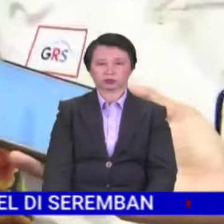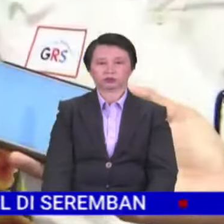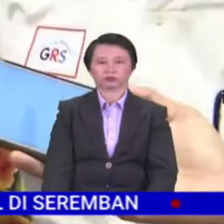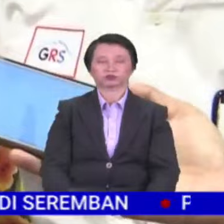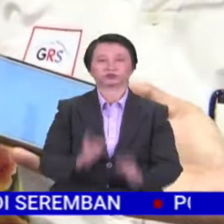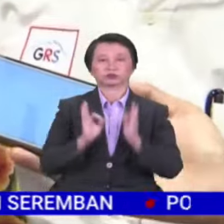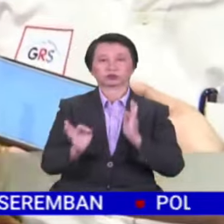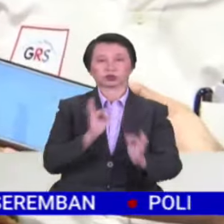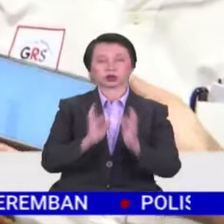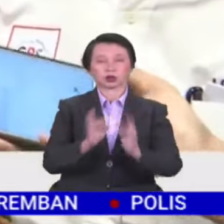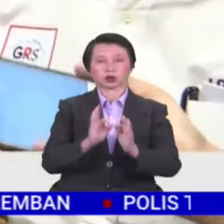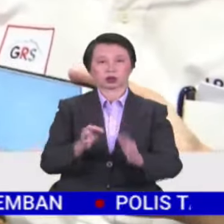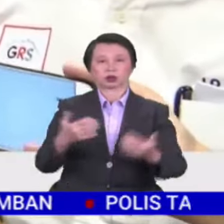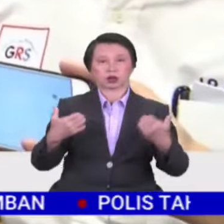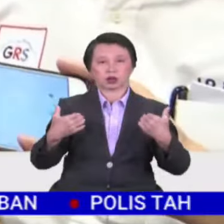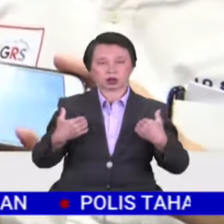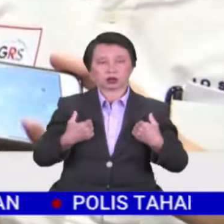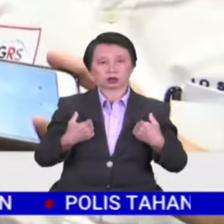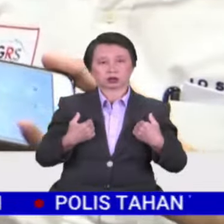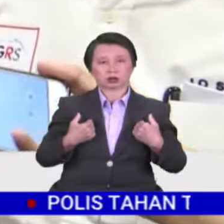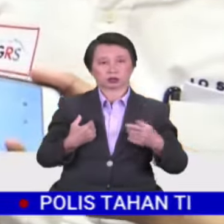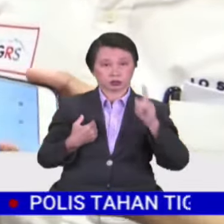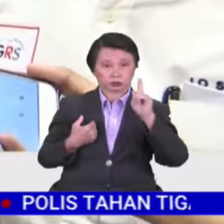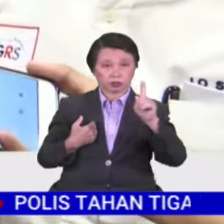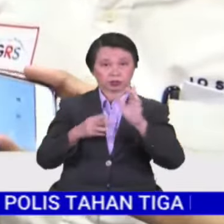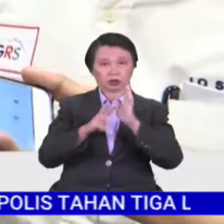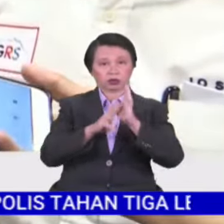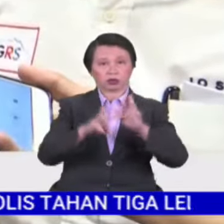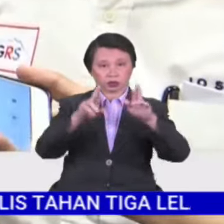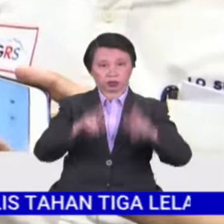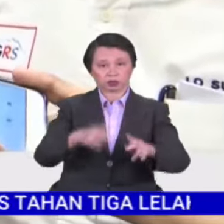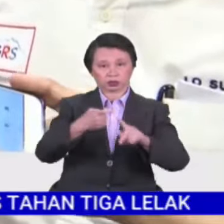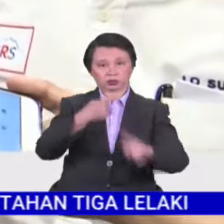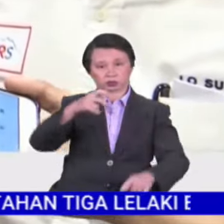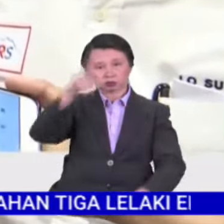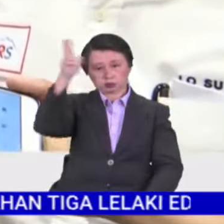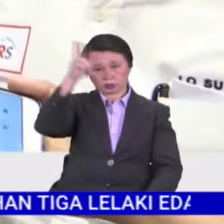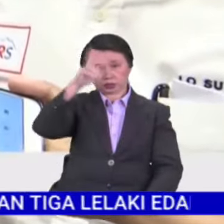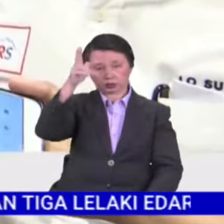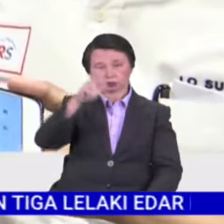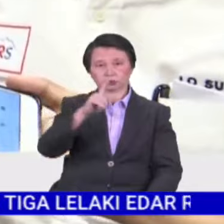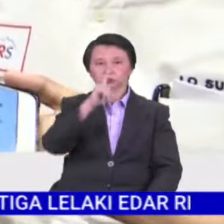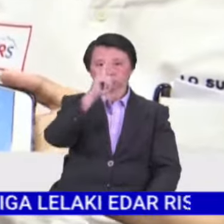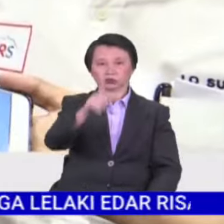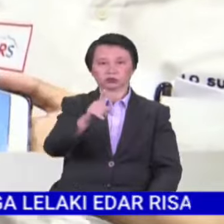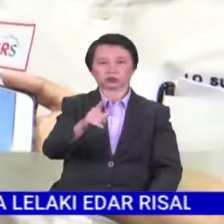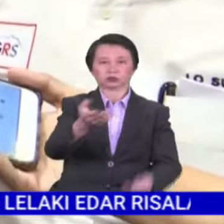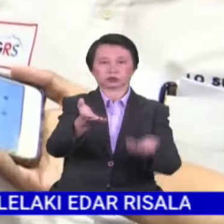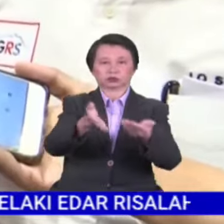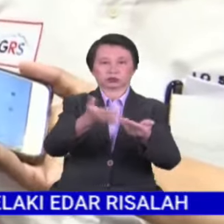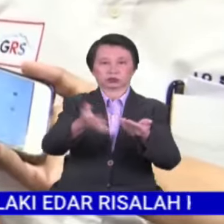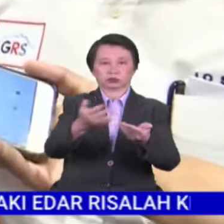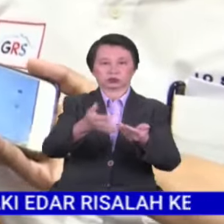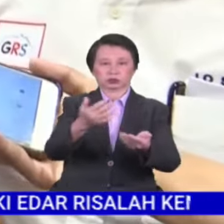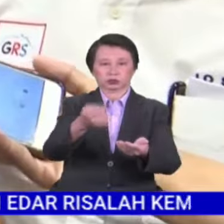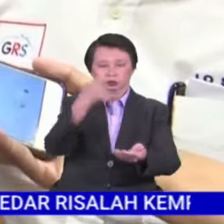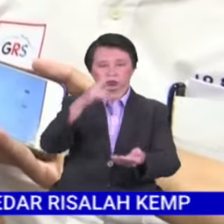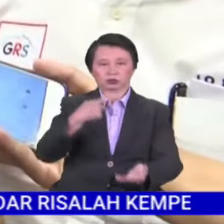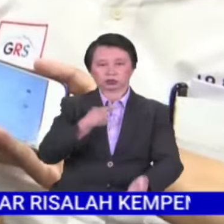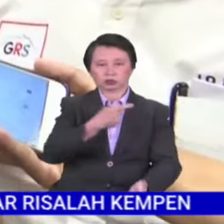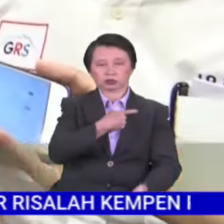Kalau kita mempunyai satu wakil rakyat daripada kerajaan, tentu mudah bagi kita